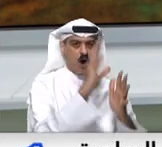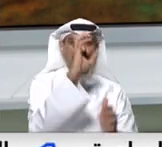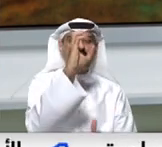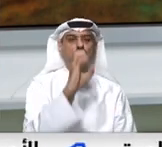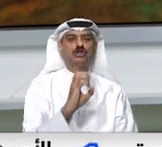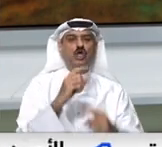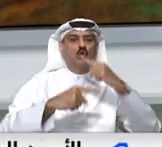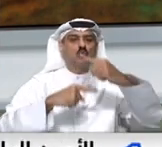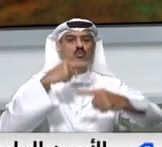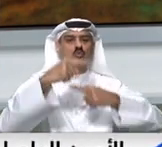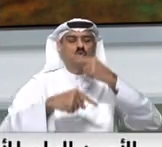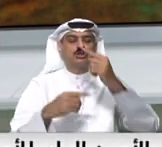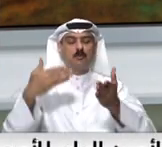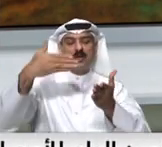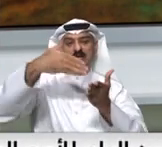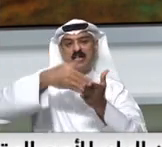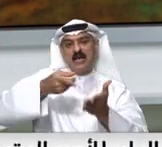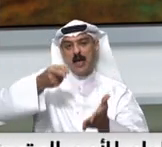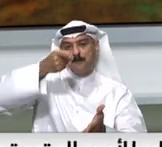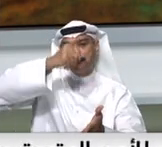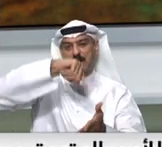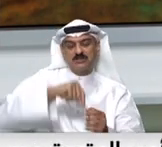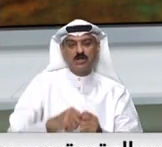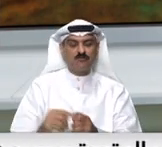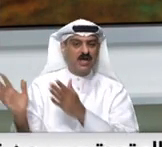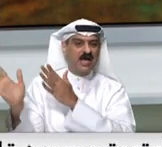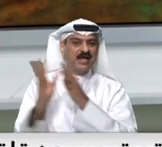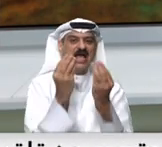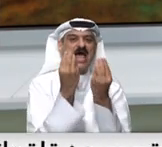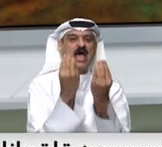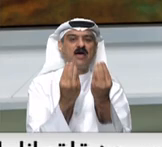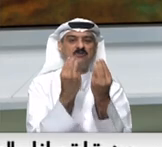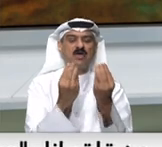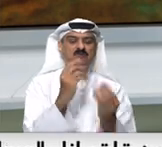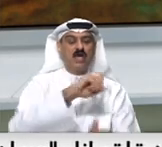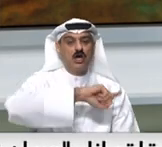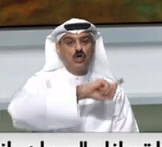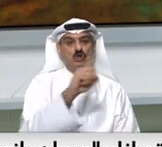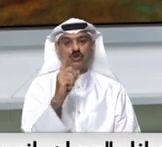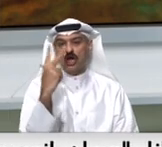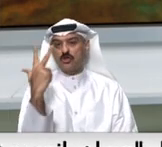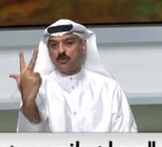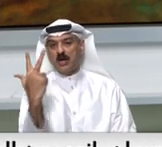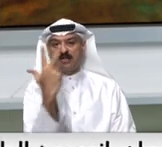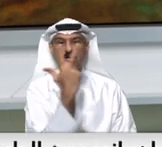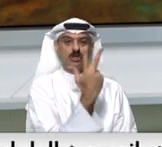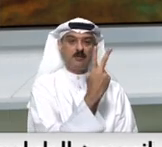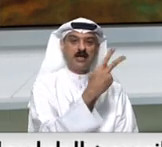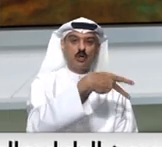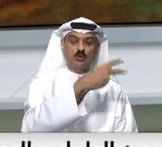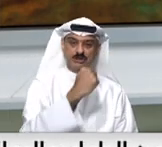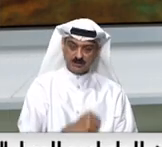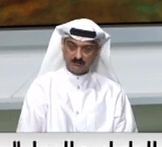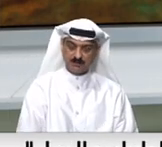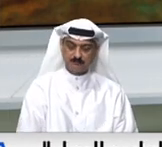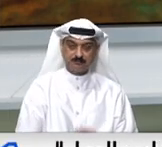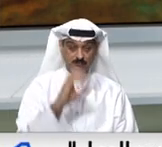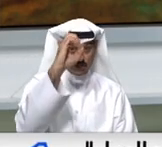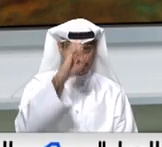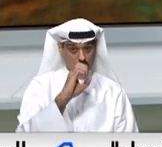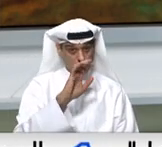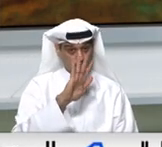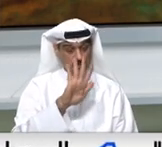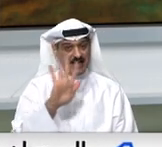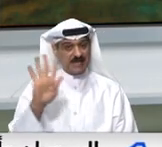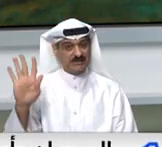ويانا حتى نهايه يوم الغد مع ريال خفيفه الى معتدله السرعه ايضا من ثمانيه الى 28 كيلو متر في الساعه جنوبيه الشرقيه